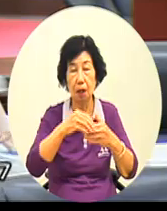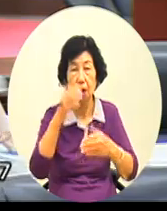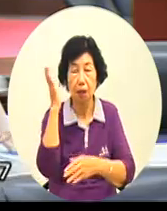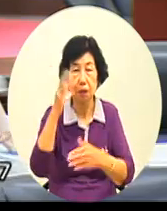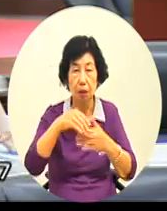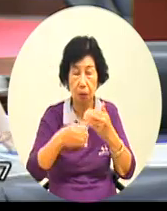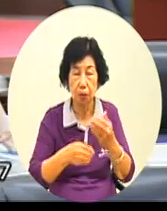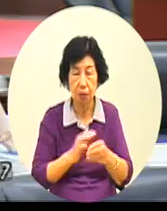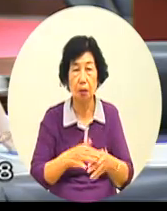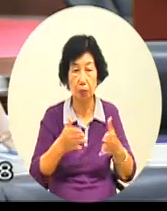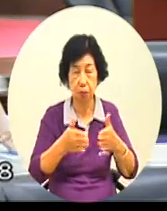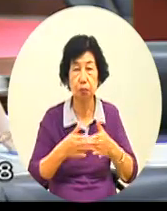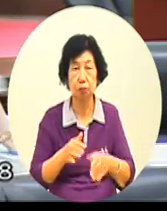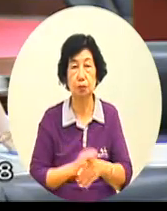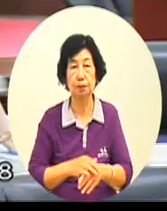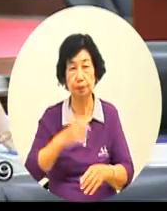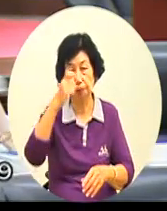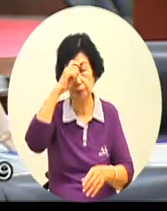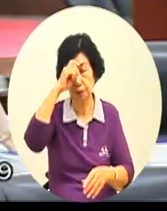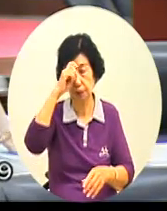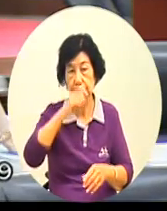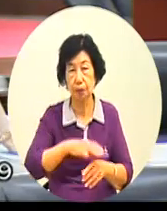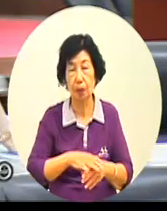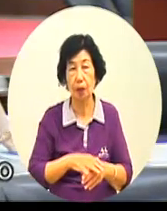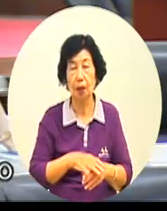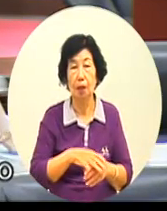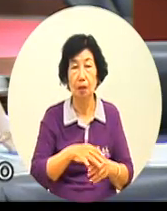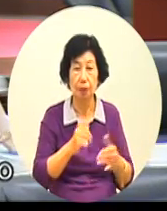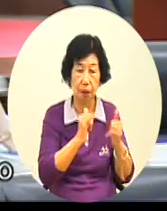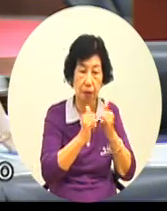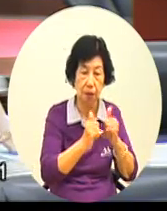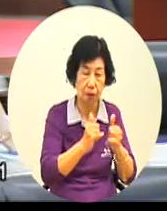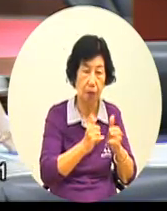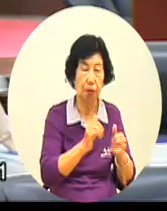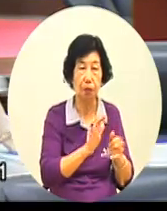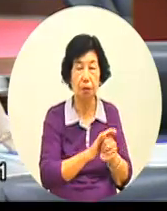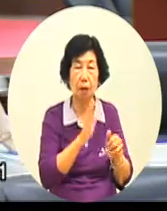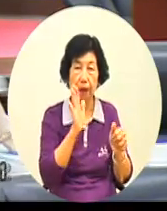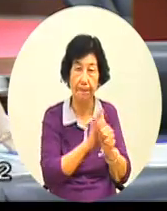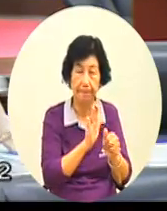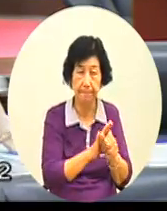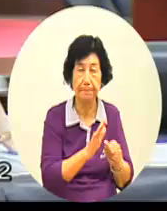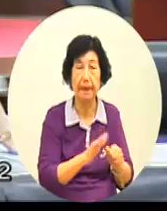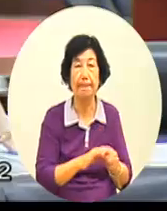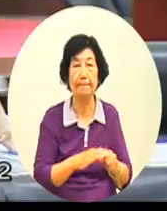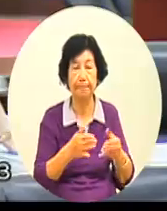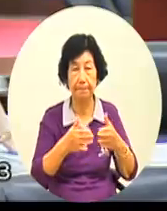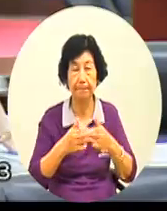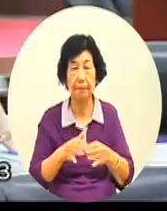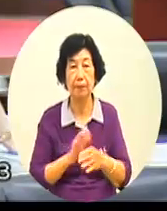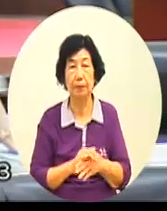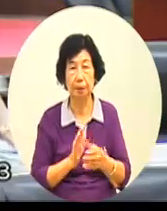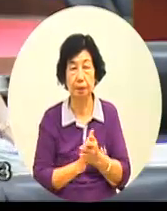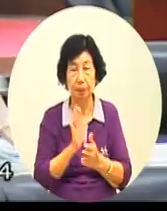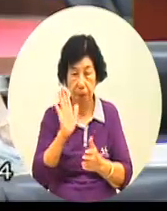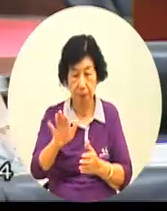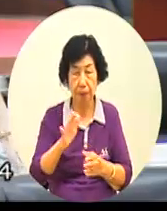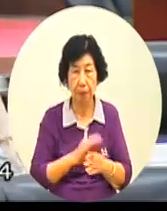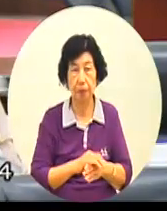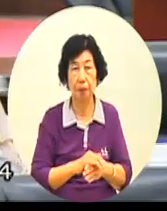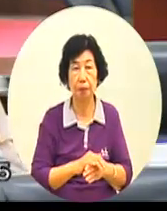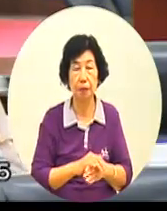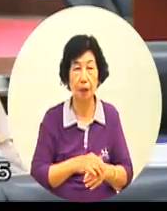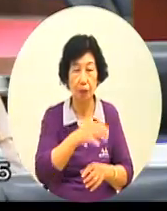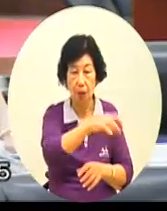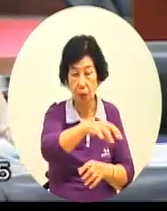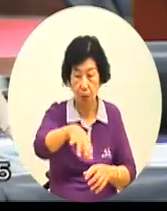局能够在这个部分来做研拟，当然我想也不单是社会局，因为这个未来会有各个局处可以相关配